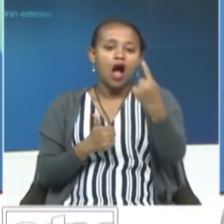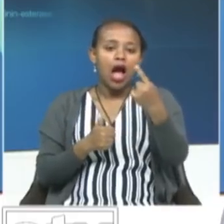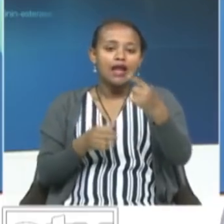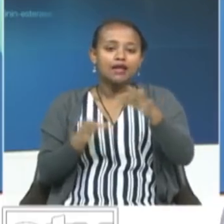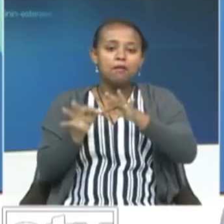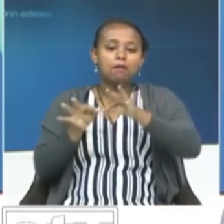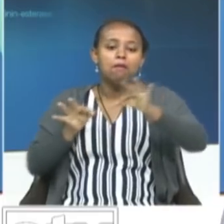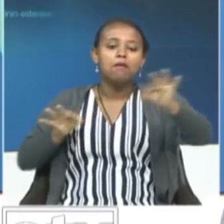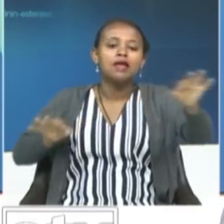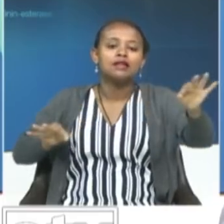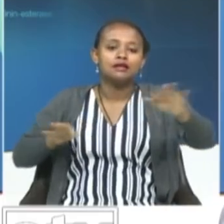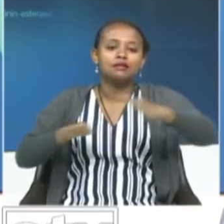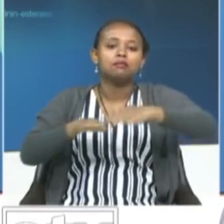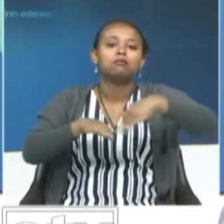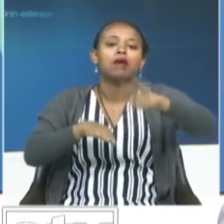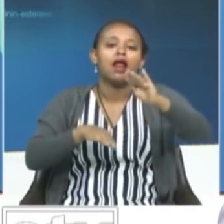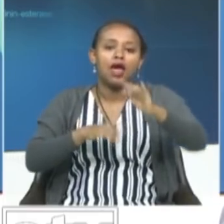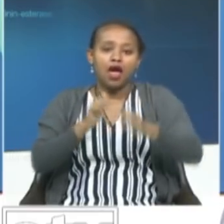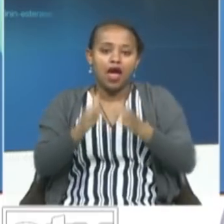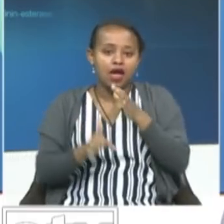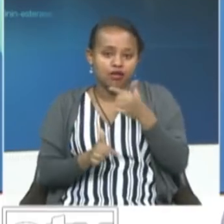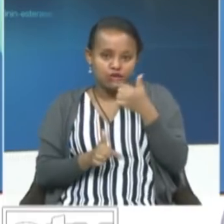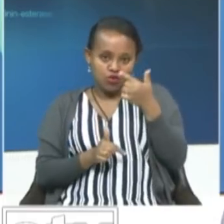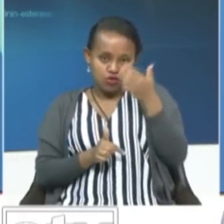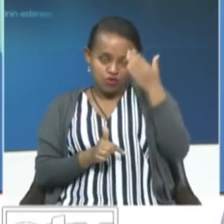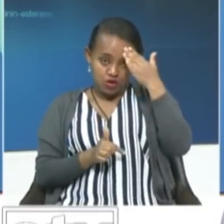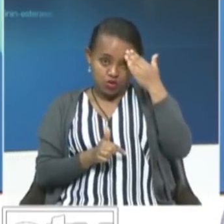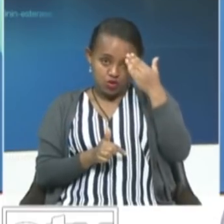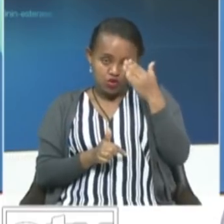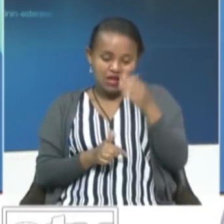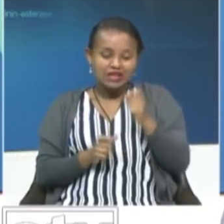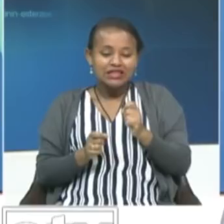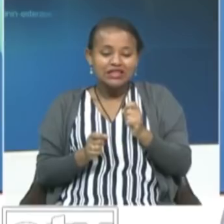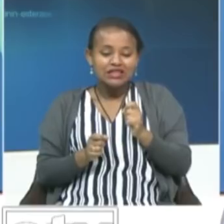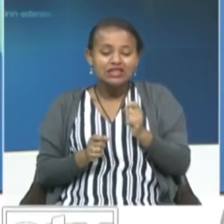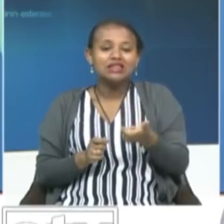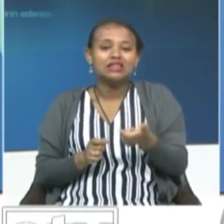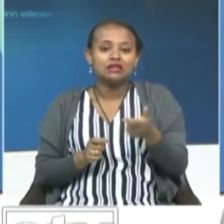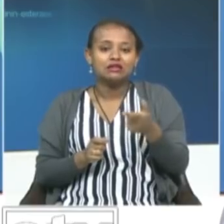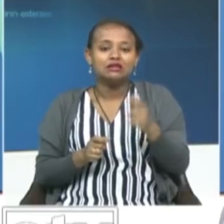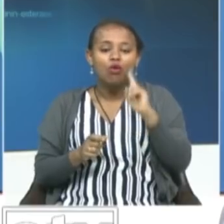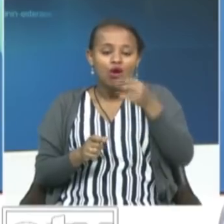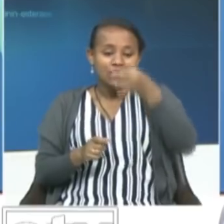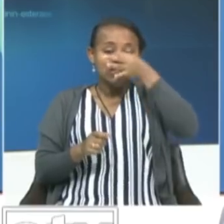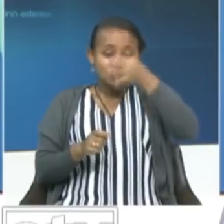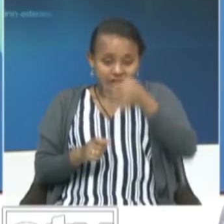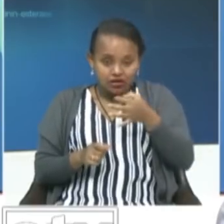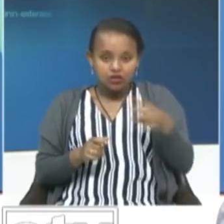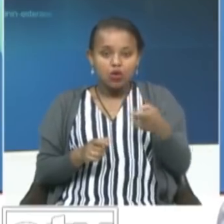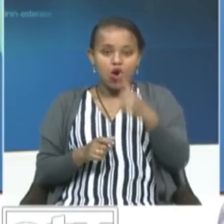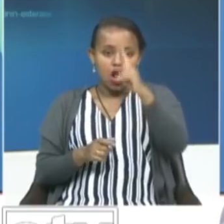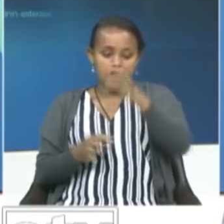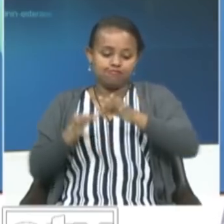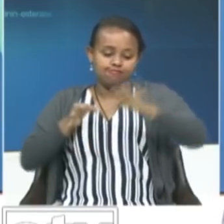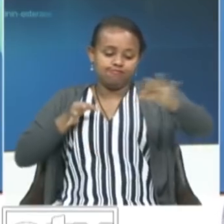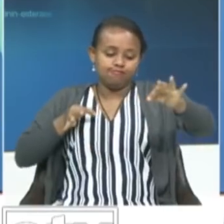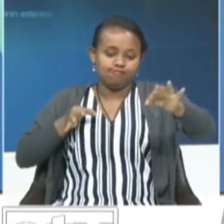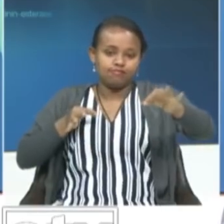ሜትር በላይ አይሄዱም ተብለው ነው የሚታወቁት። ስለዚህ ድንገት እንኳ የሚያስነጥስ ቢሆን አንድ ሜትር ርቀት ያለው